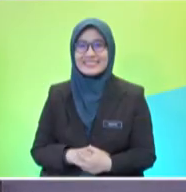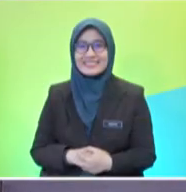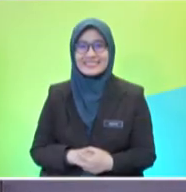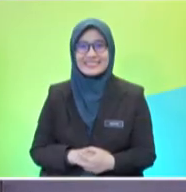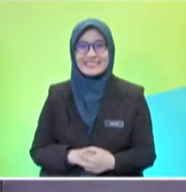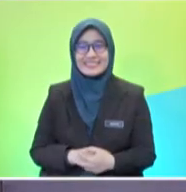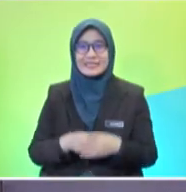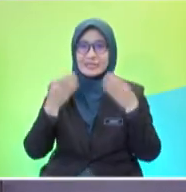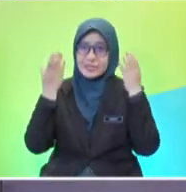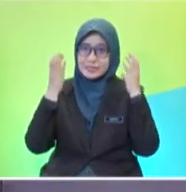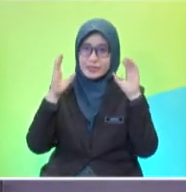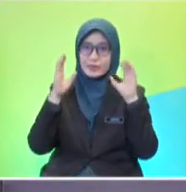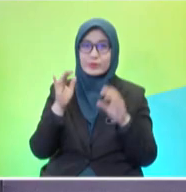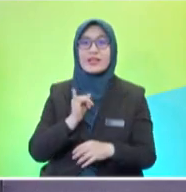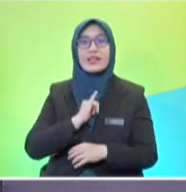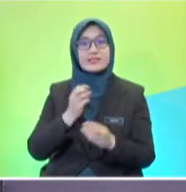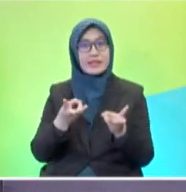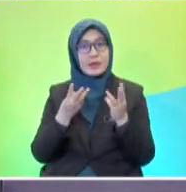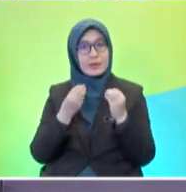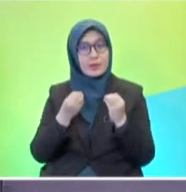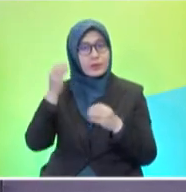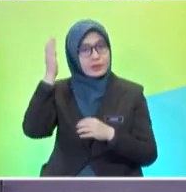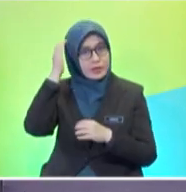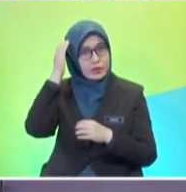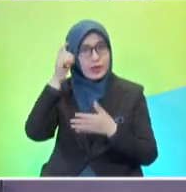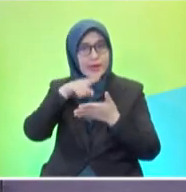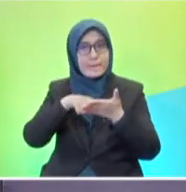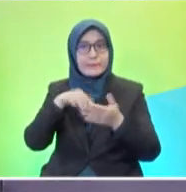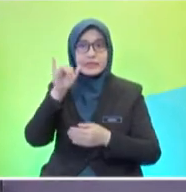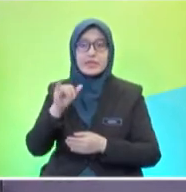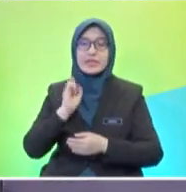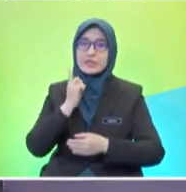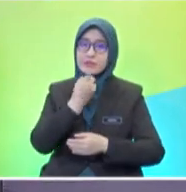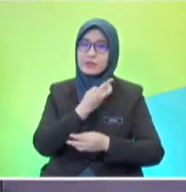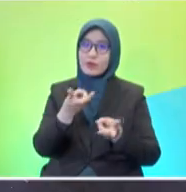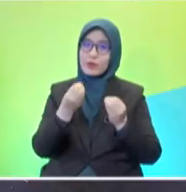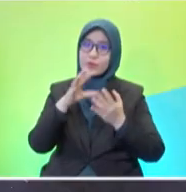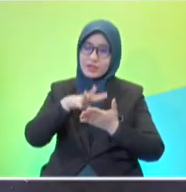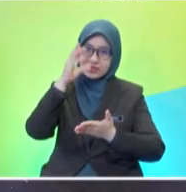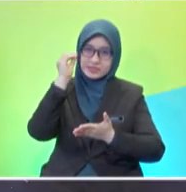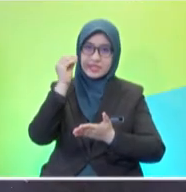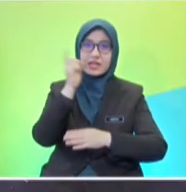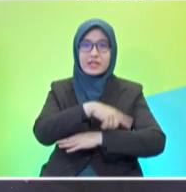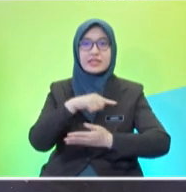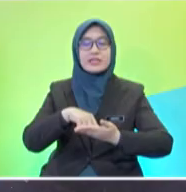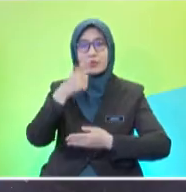juga apa yang kita akan pelajari pada hari ini untuk operasi tolak